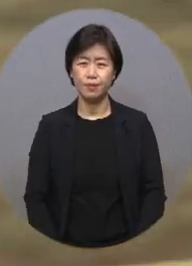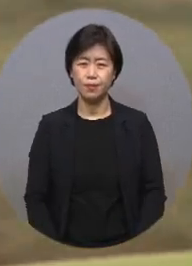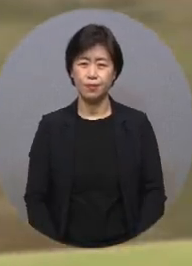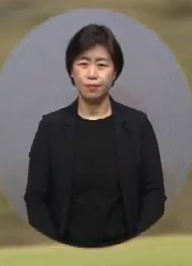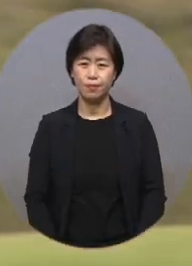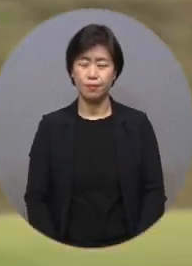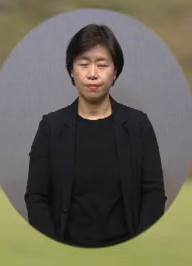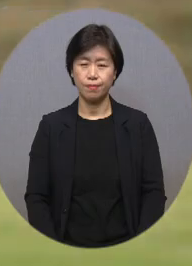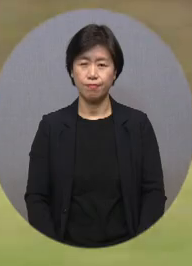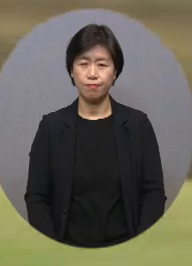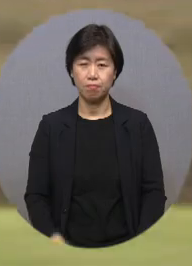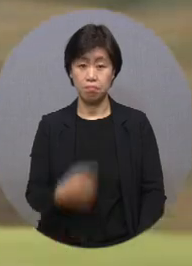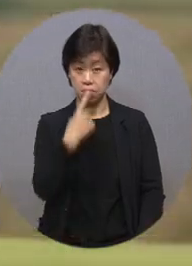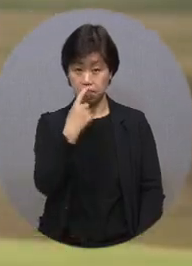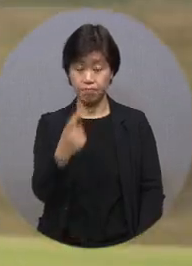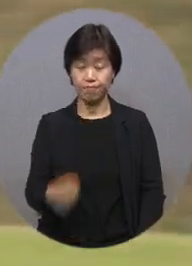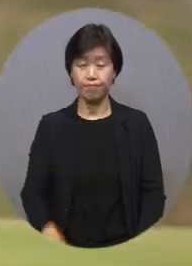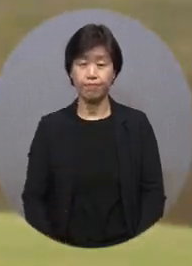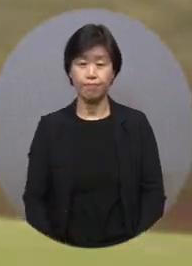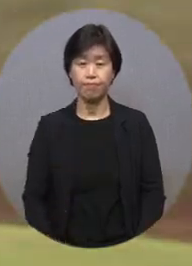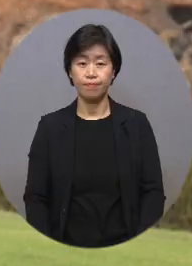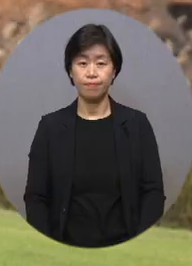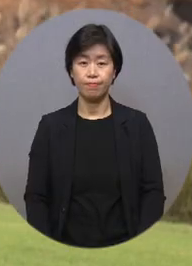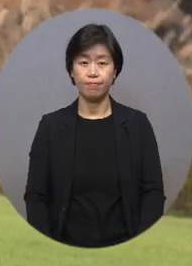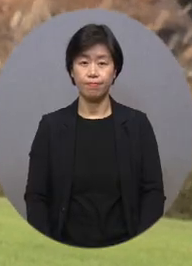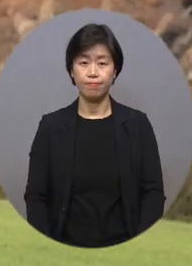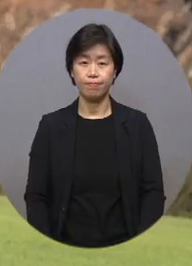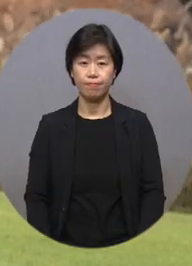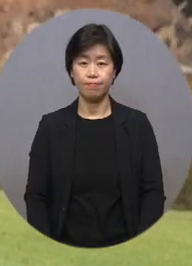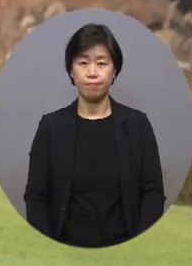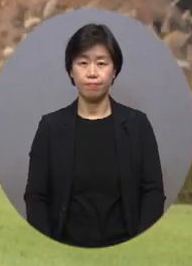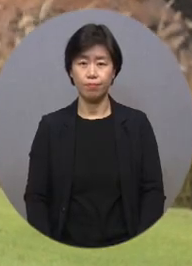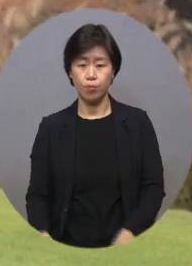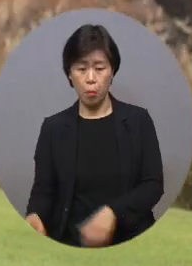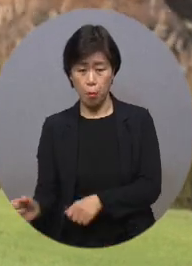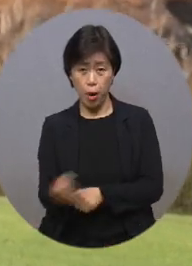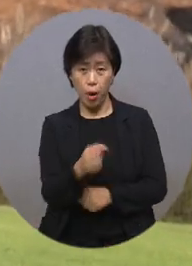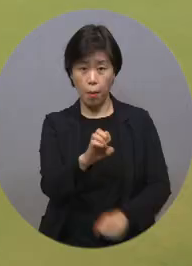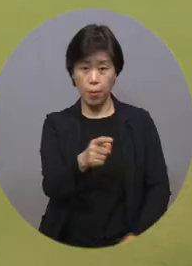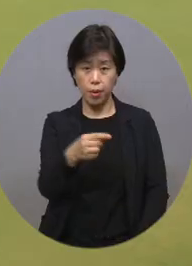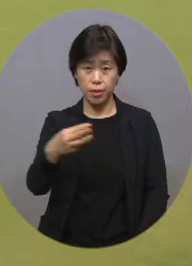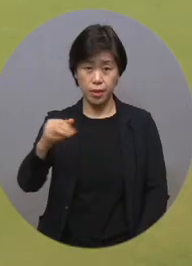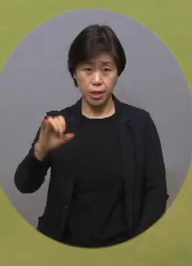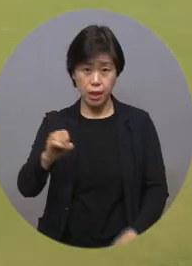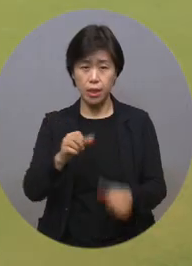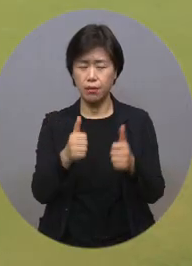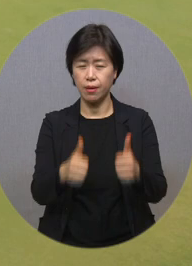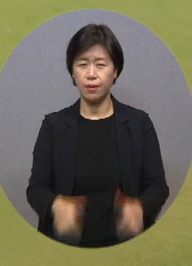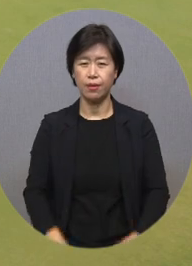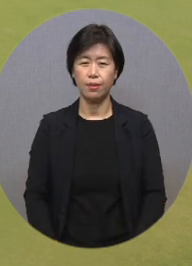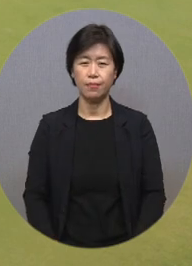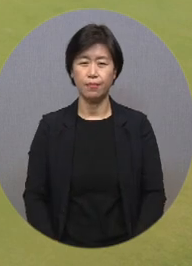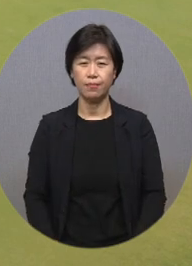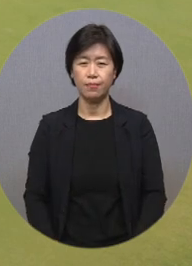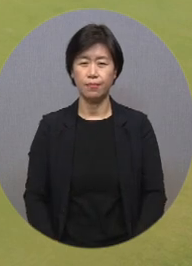오케이죠? 네. 오케이. 감사합니다. 우와. 퍼팅을 진짜 잘하시네.